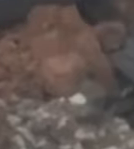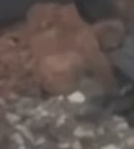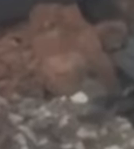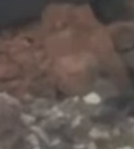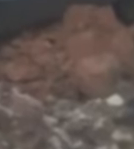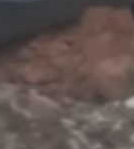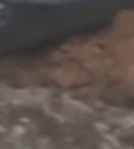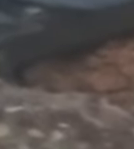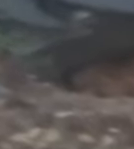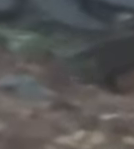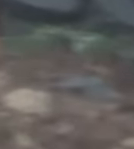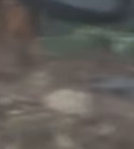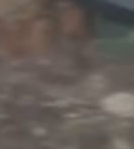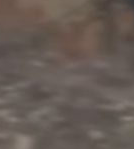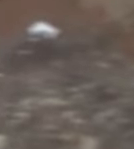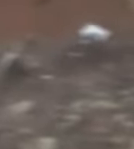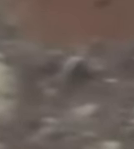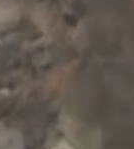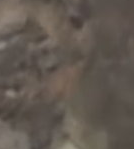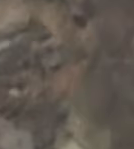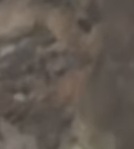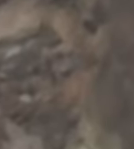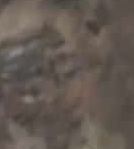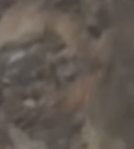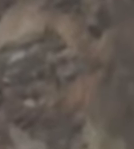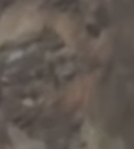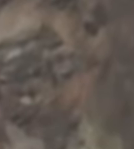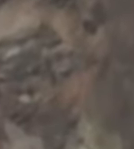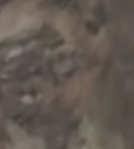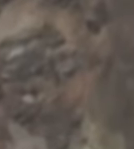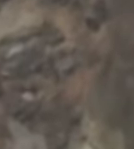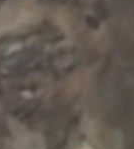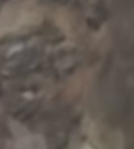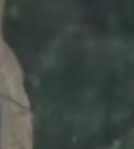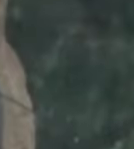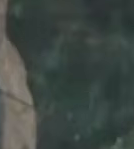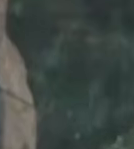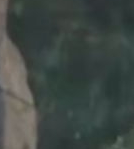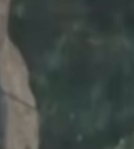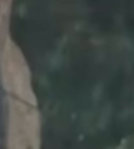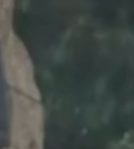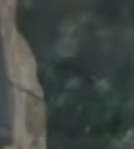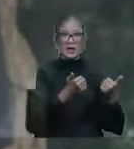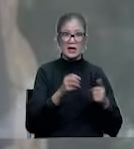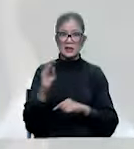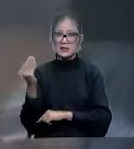warga berputar mencari jalur alternatif. Padahal jalan ini penghubung antara Tangerang, Jakarta, dan